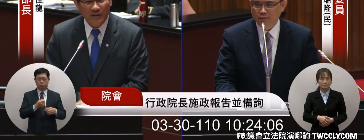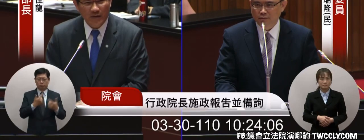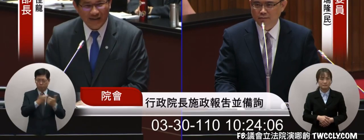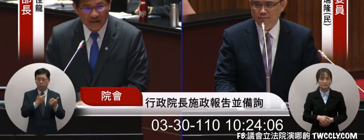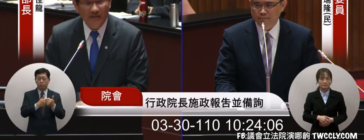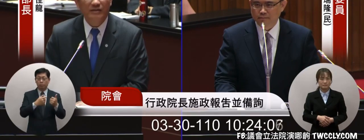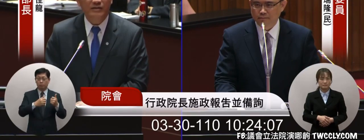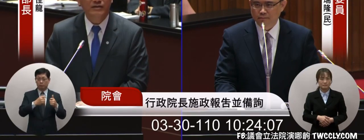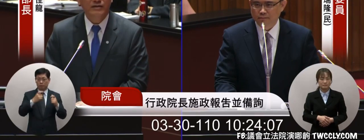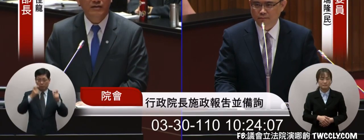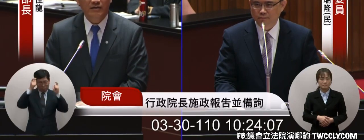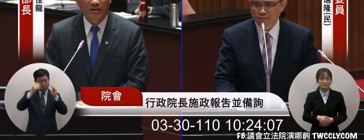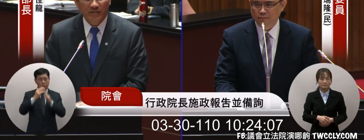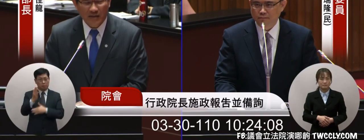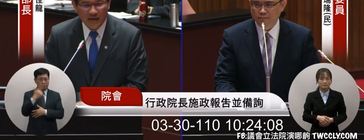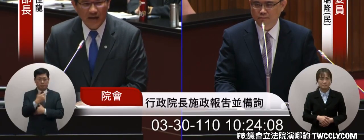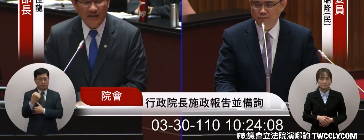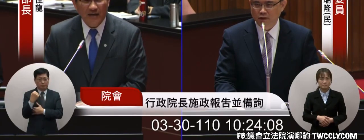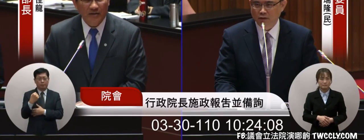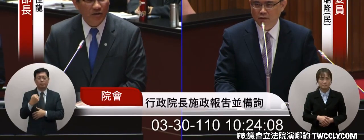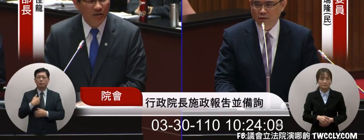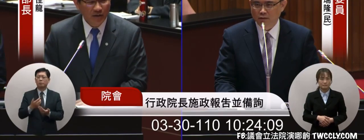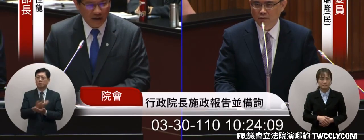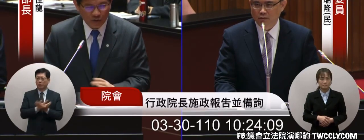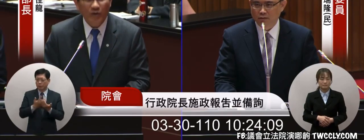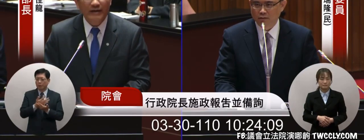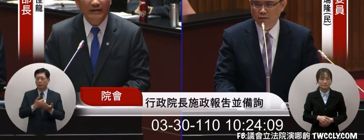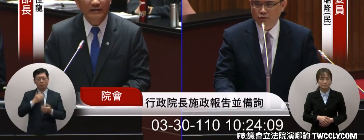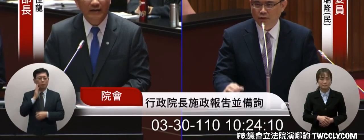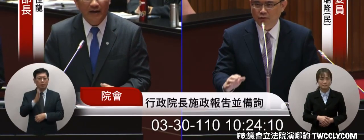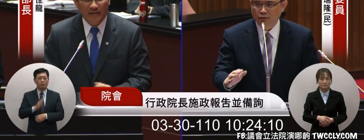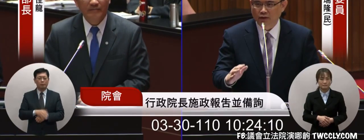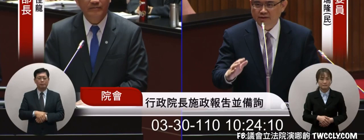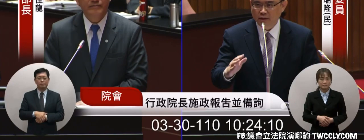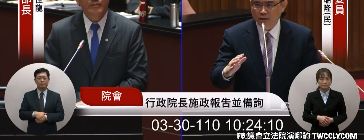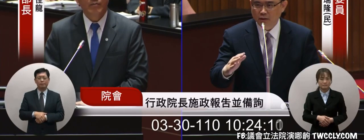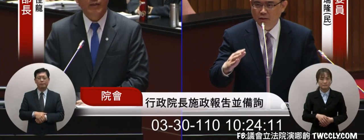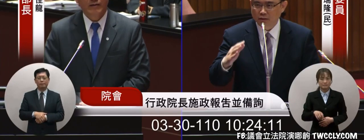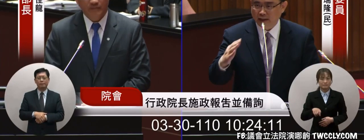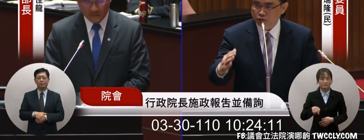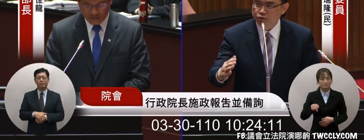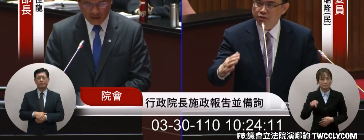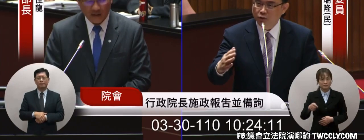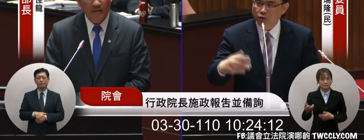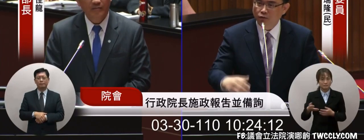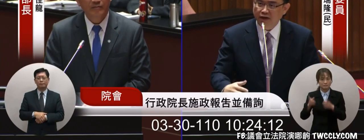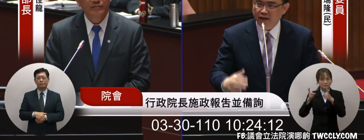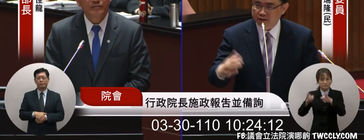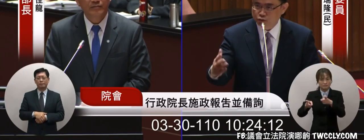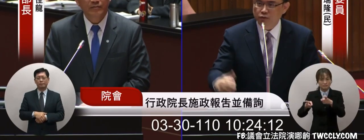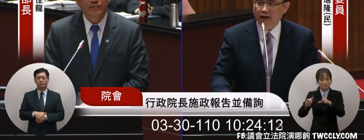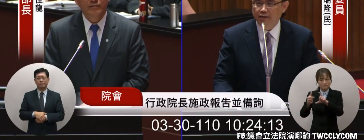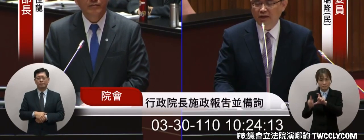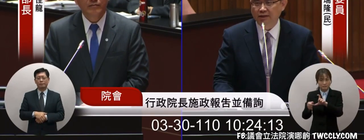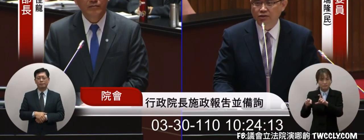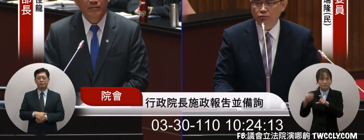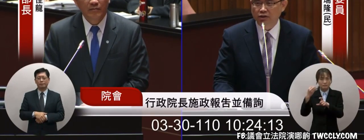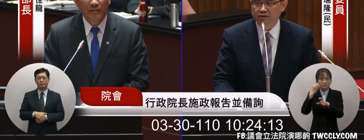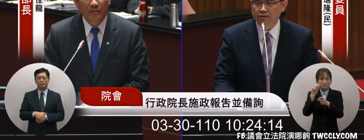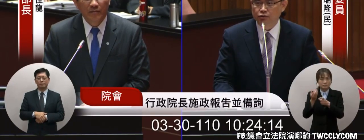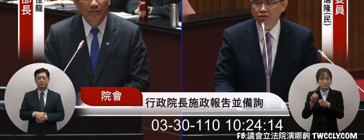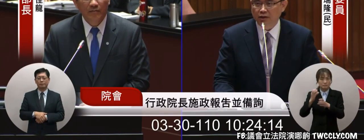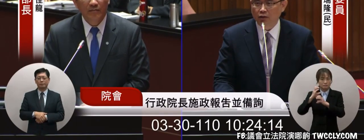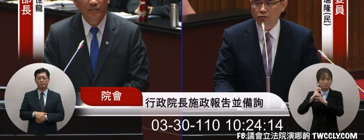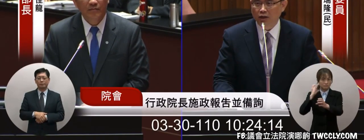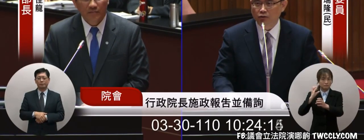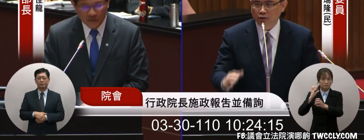政府高雄市政府很積極所以我們在協調上也就很順利對因為這個港區的貨櫃量一出來馬上